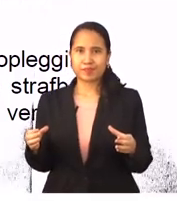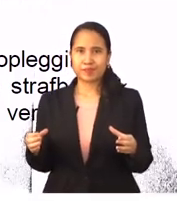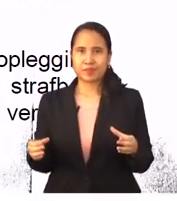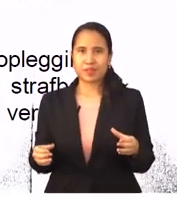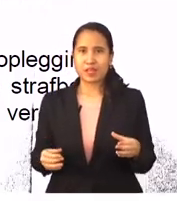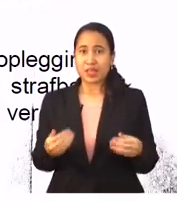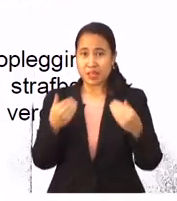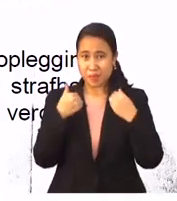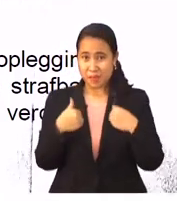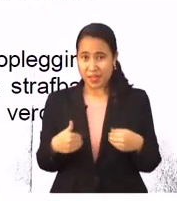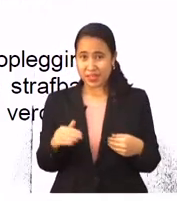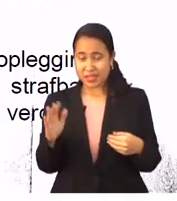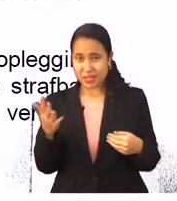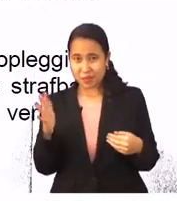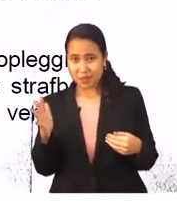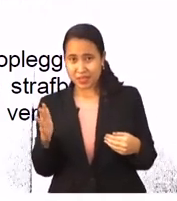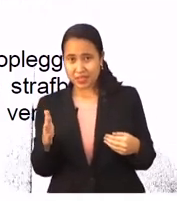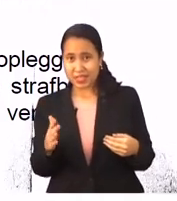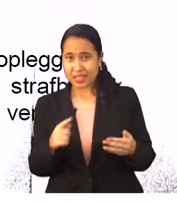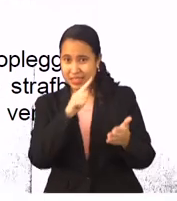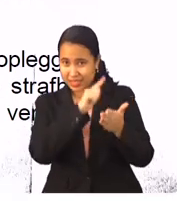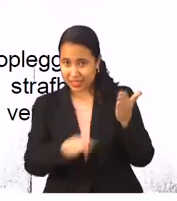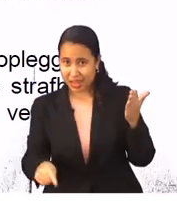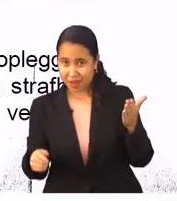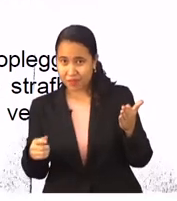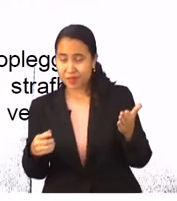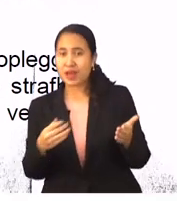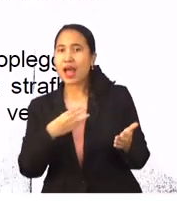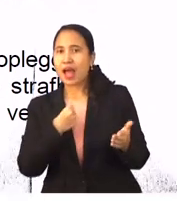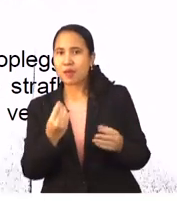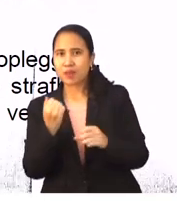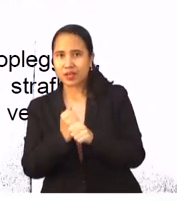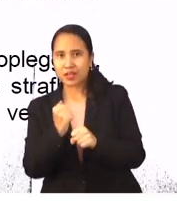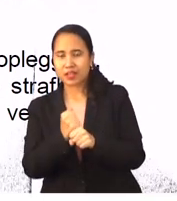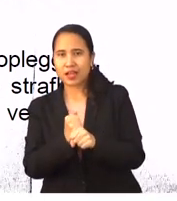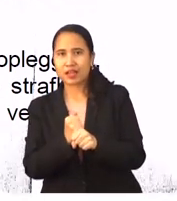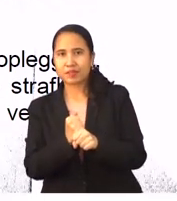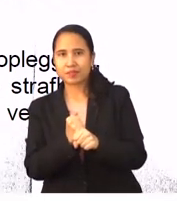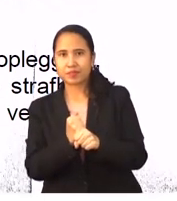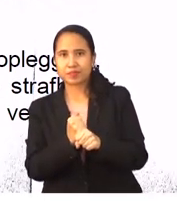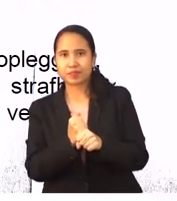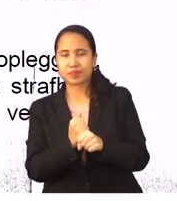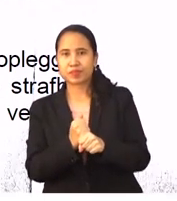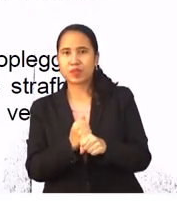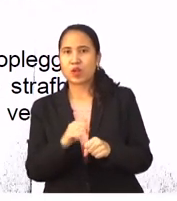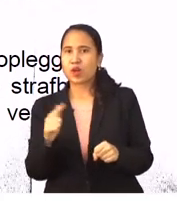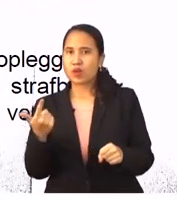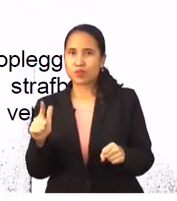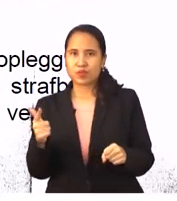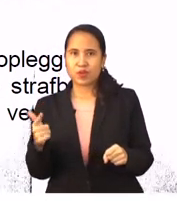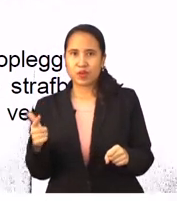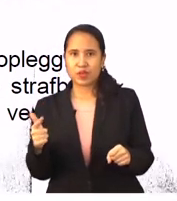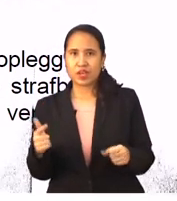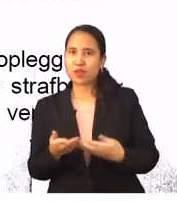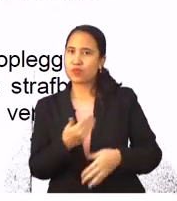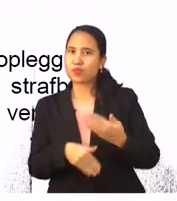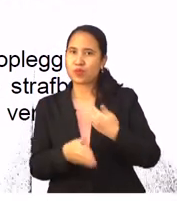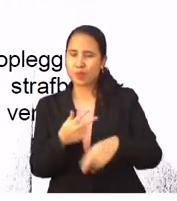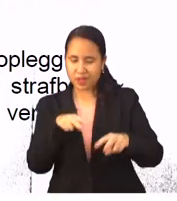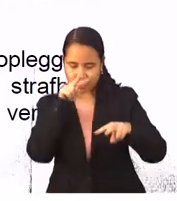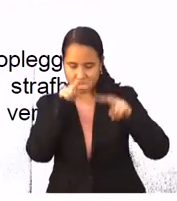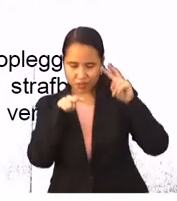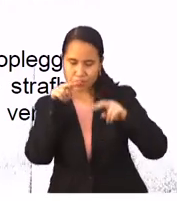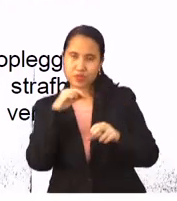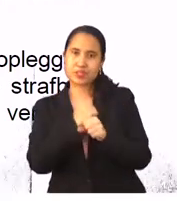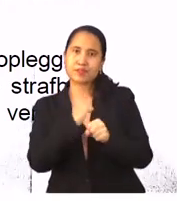verdachte een voorbereidend onderzoek is ingesteld, of indien tegen de verdachte nog geen voorbereidend onderzoek is ingesteld.